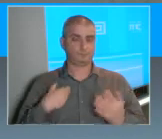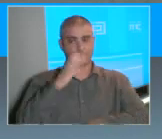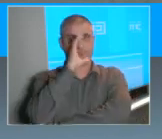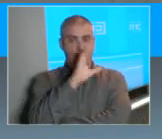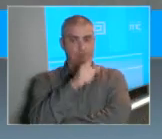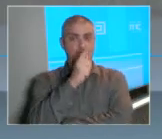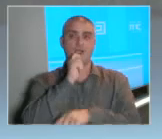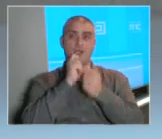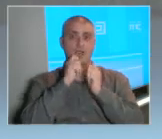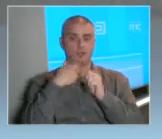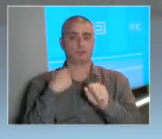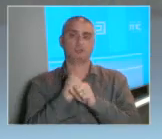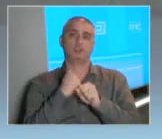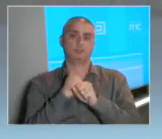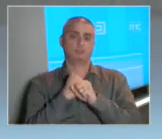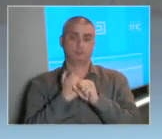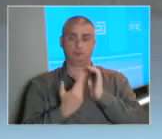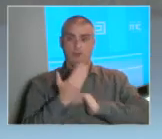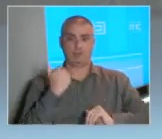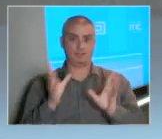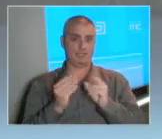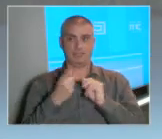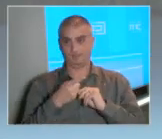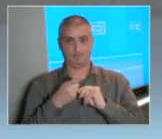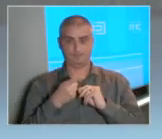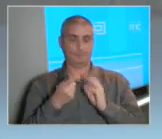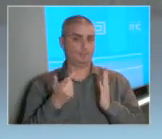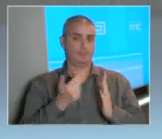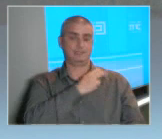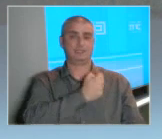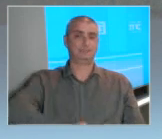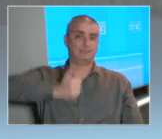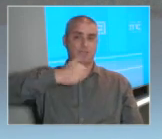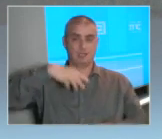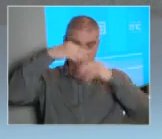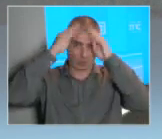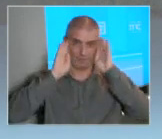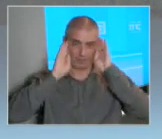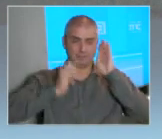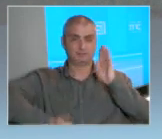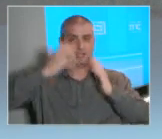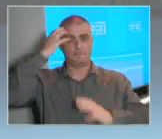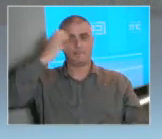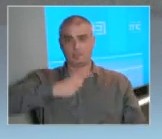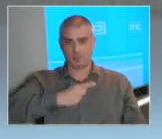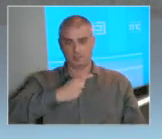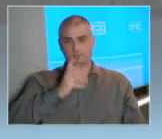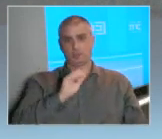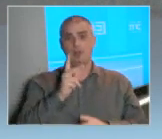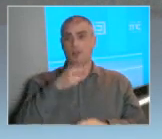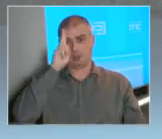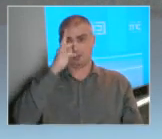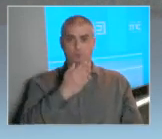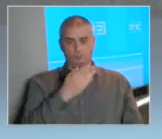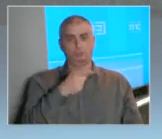שנצפה בריאיון שקיימנו קודם עם השר אופיר אקוני, שר המדע מהליכוד.